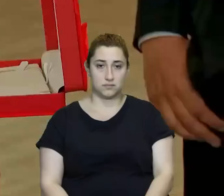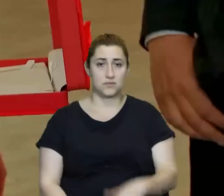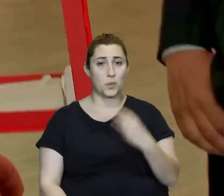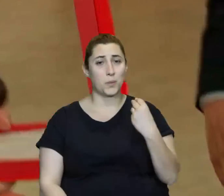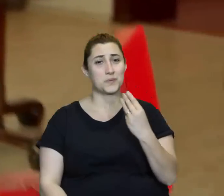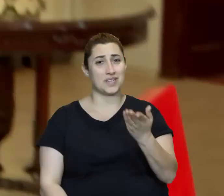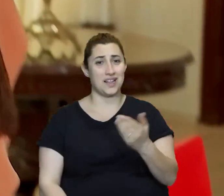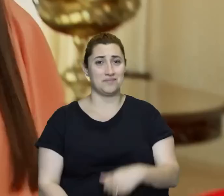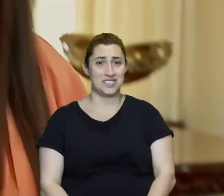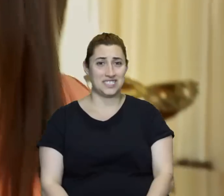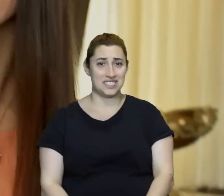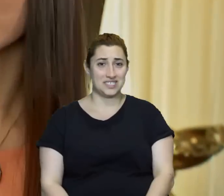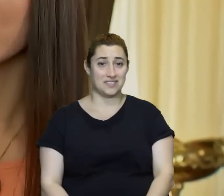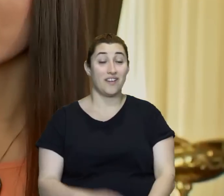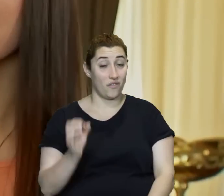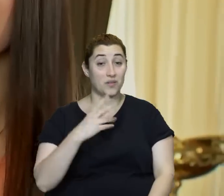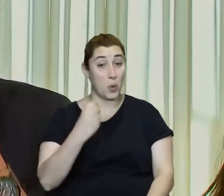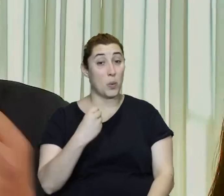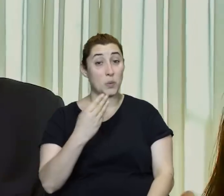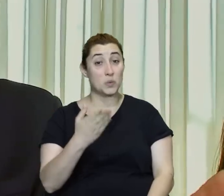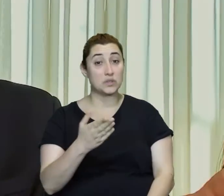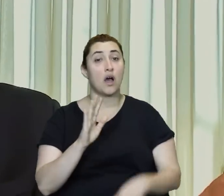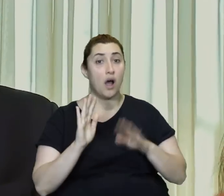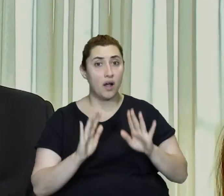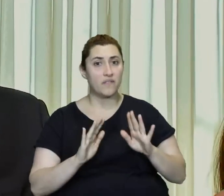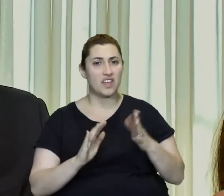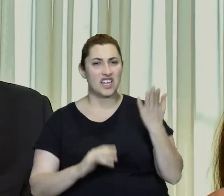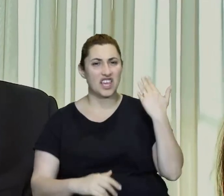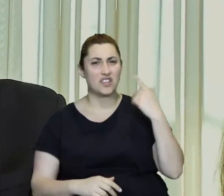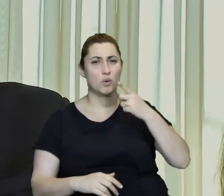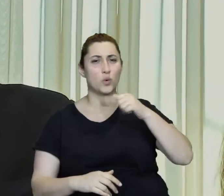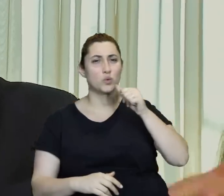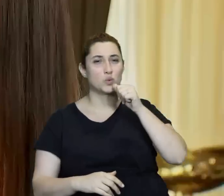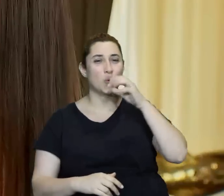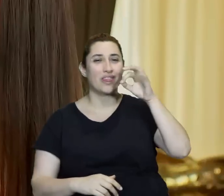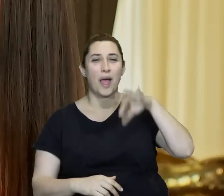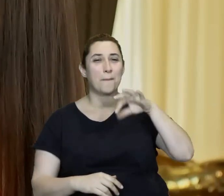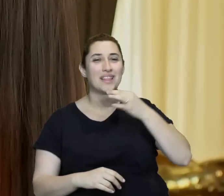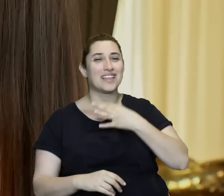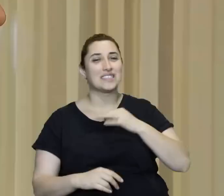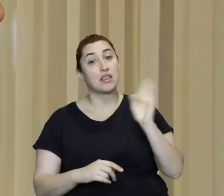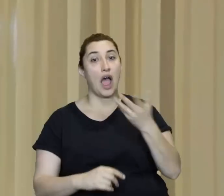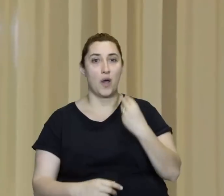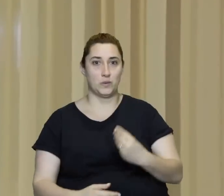Çok şıkmış. Bence de çok güzel. Hatta geçen günkü o su damlasından bile daha güzel.